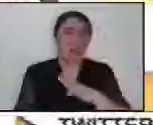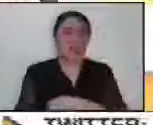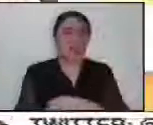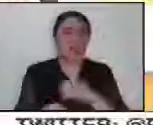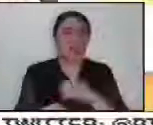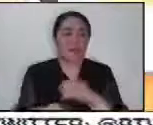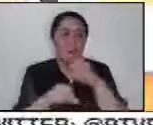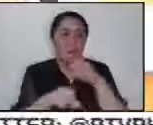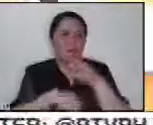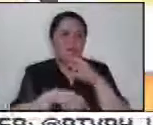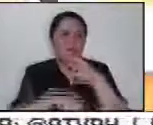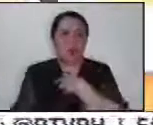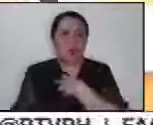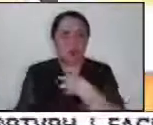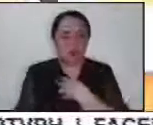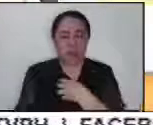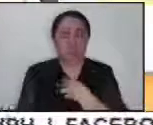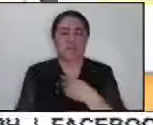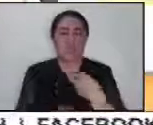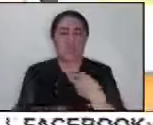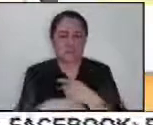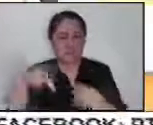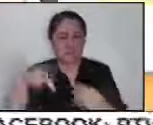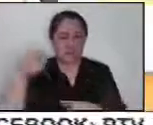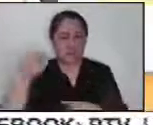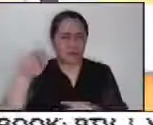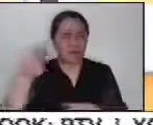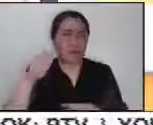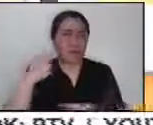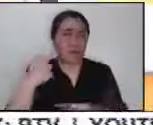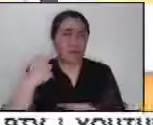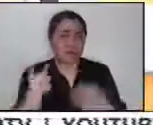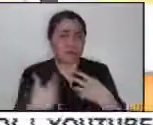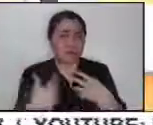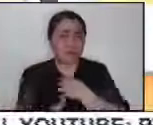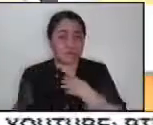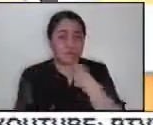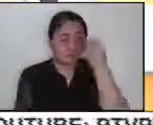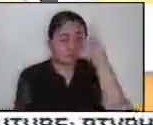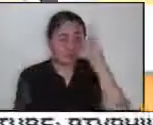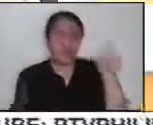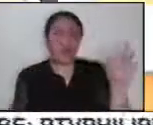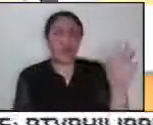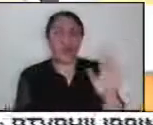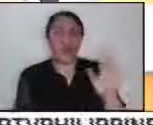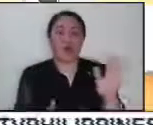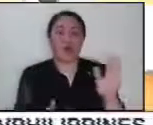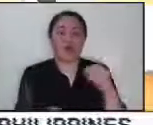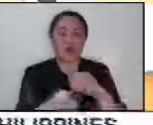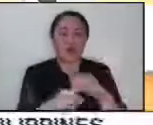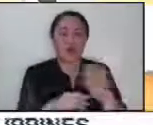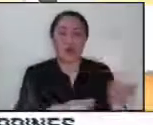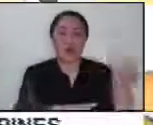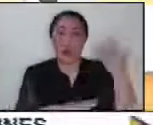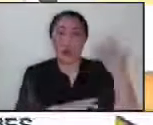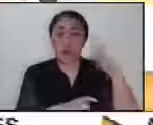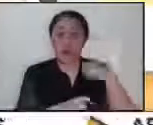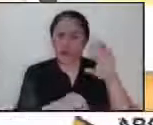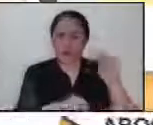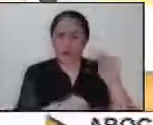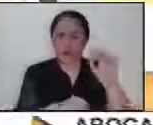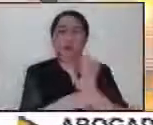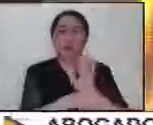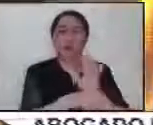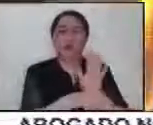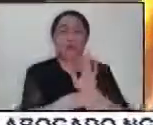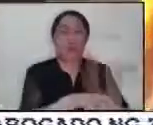abogado po ng tatlong respondents sa Dasera case, nagtungo sa National Bureau of Investigation o NBI para sagutin po mga paratang sa mga